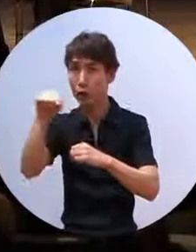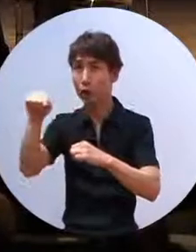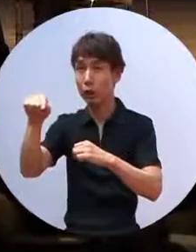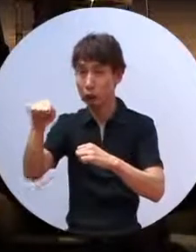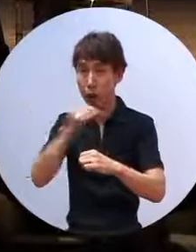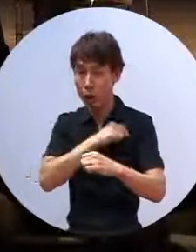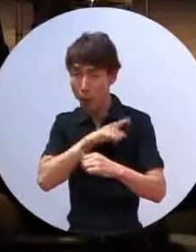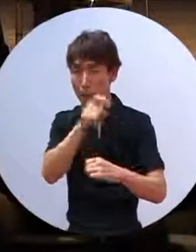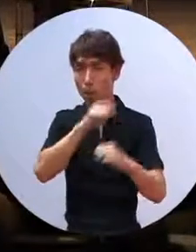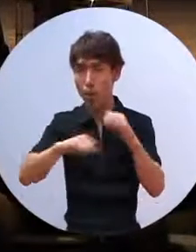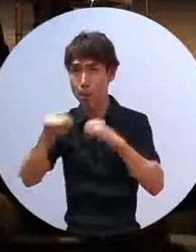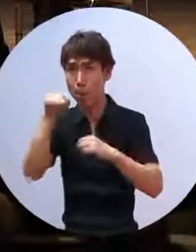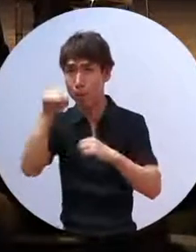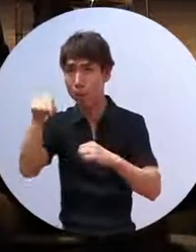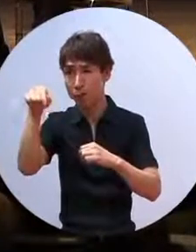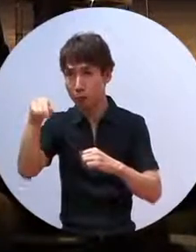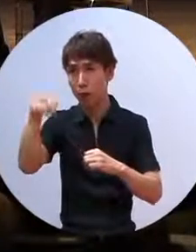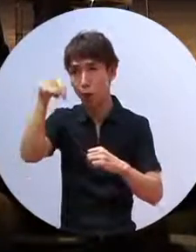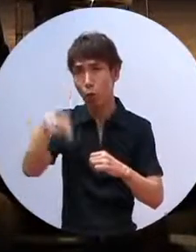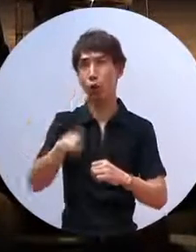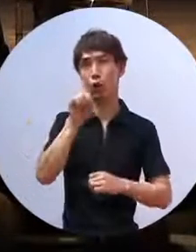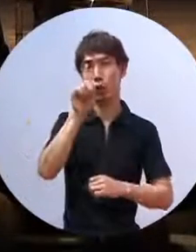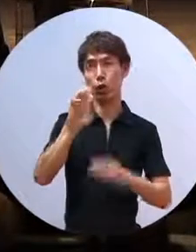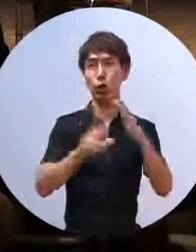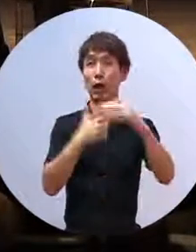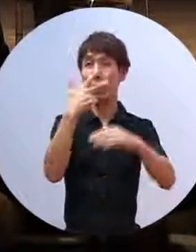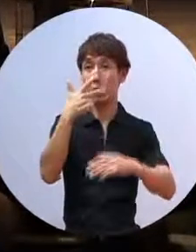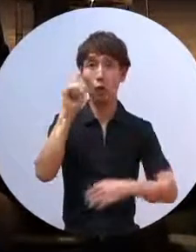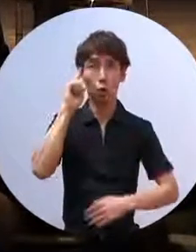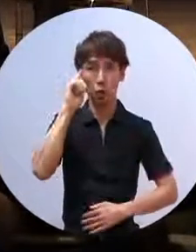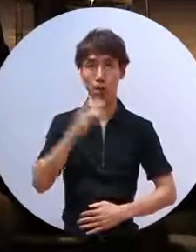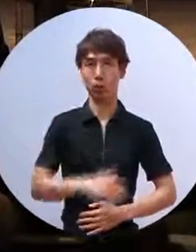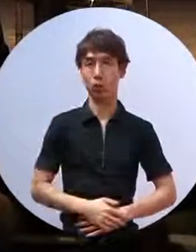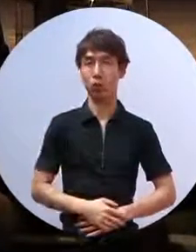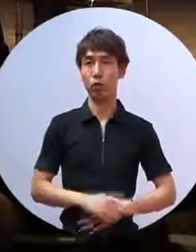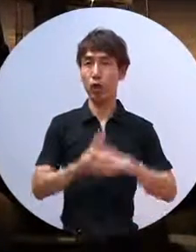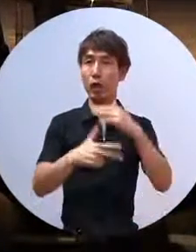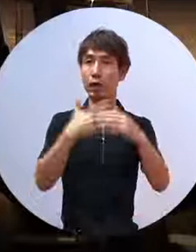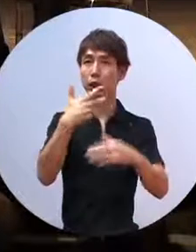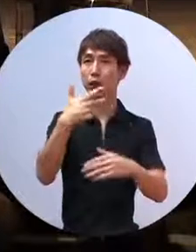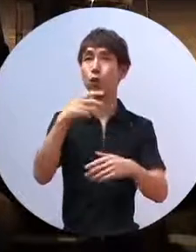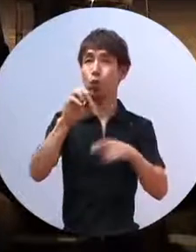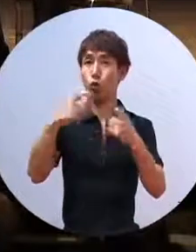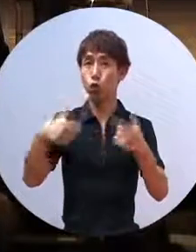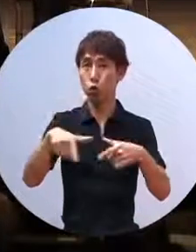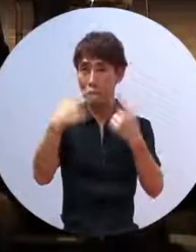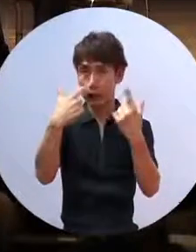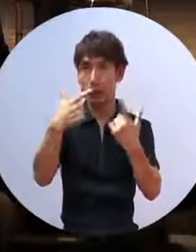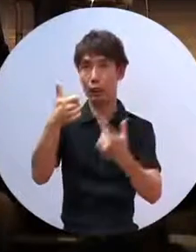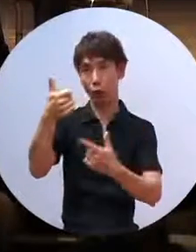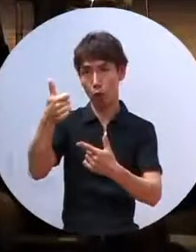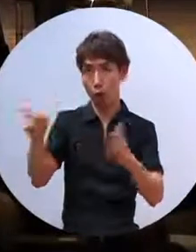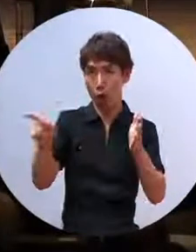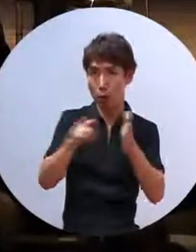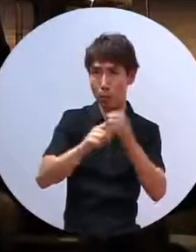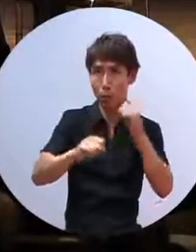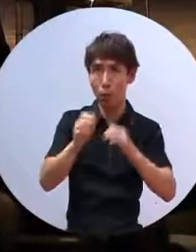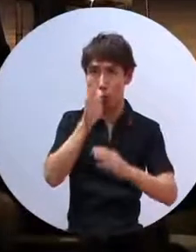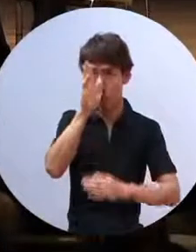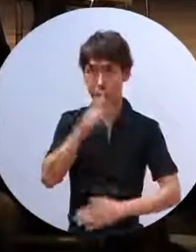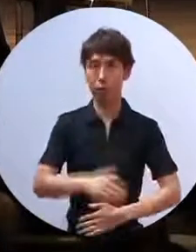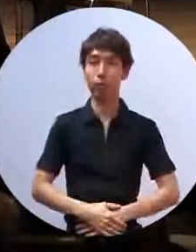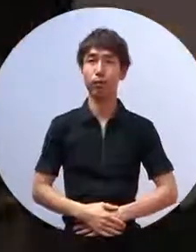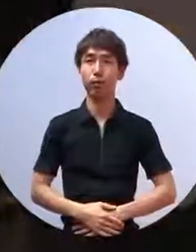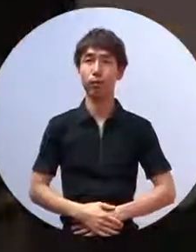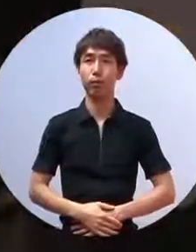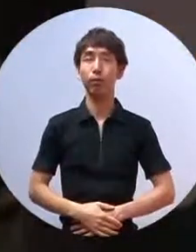町、活発な活動をしてきた町の一つが藤沢市だと思います。藤沢市の鈴木市長からもこれまでの取り組みをご紹介お願